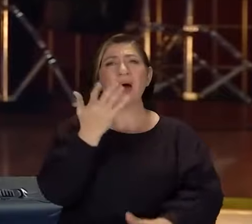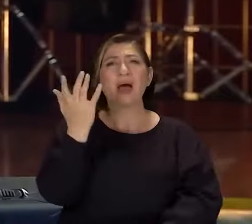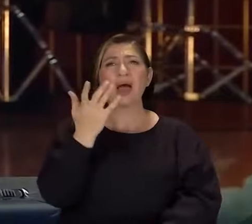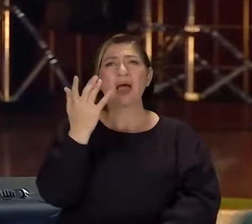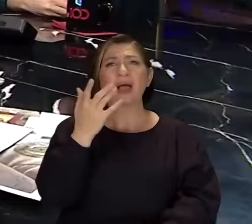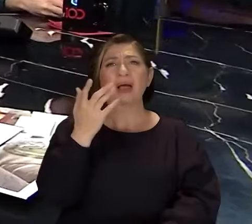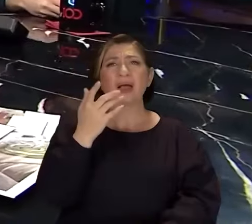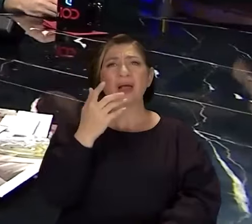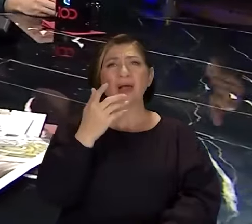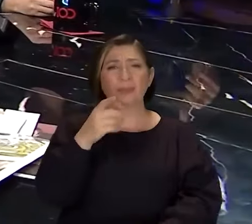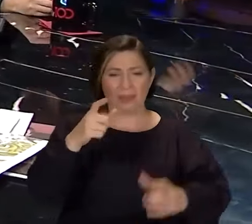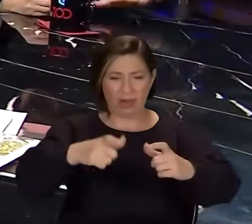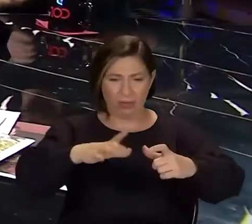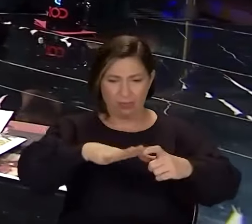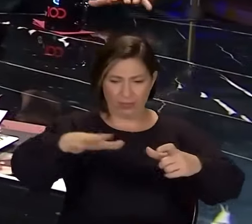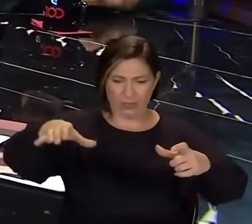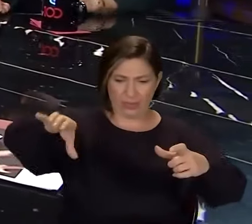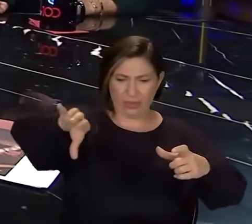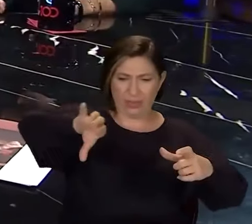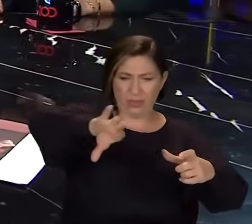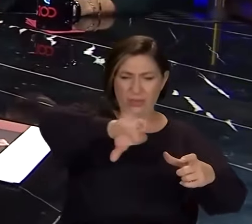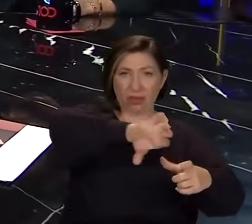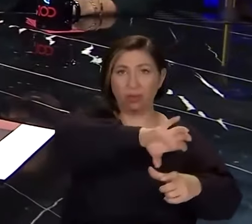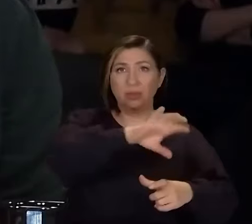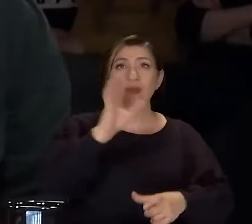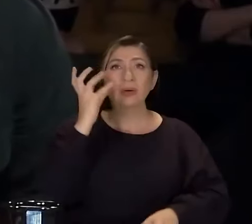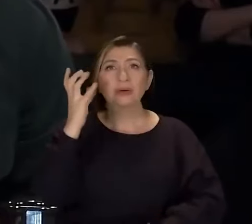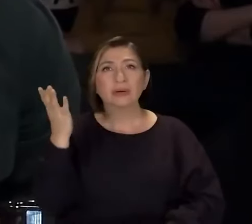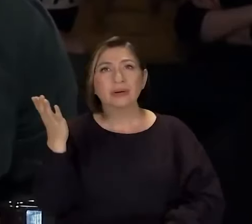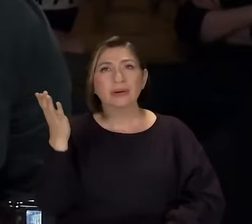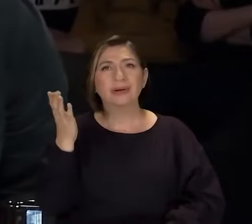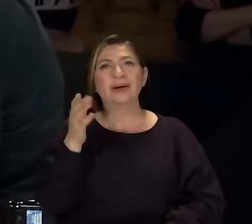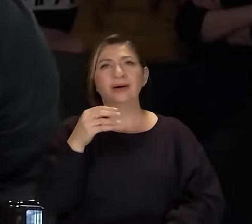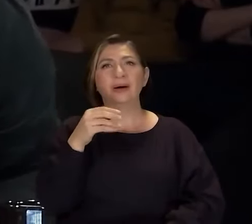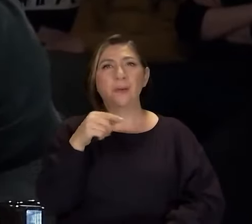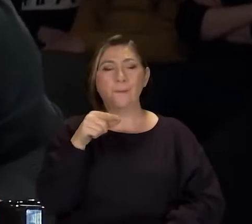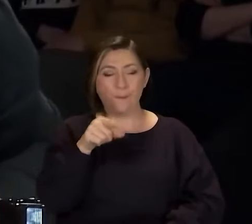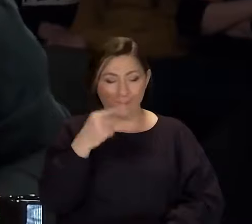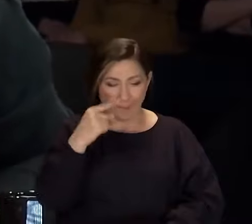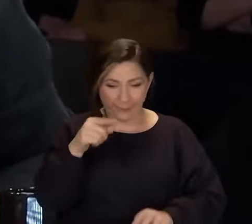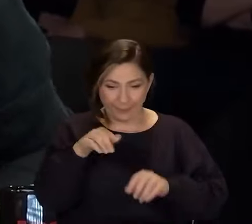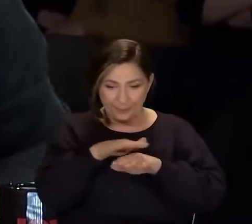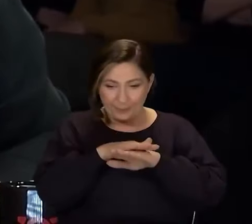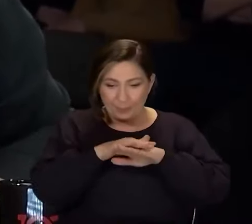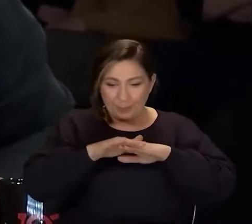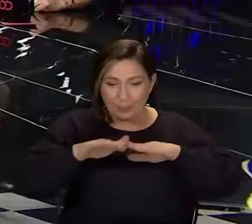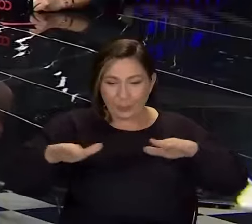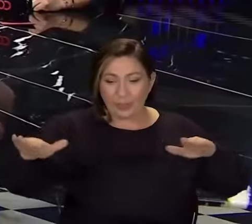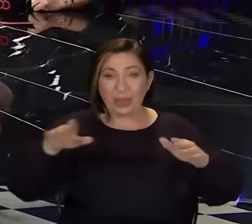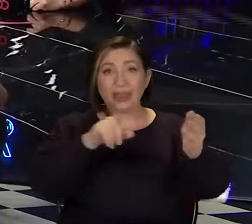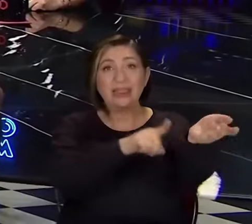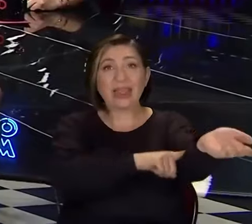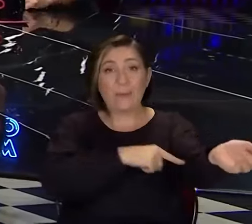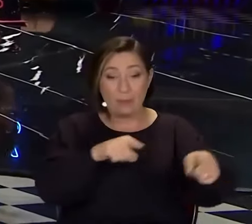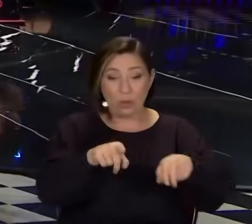bildiğin şöyle bir yüzeye döktü. Şimdi, Allah Allah, ne manyaklar var. Evet. Dedi ki bak şuradaki şu pürüzsüzlüğe bak, işte